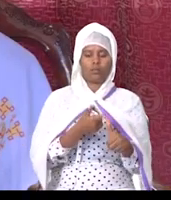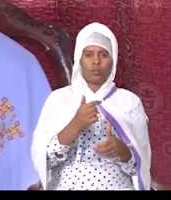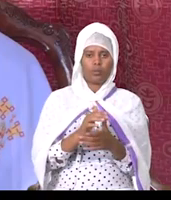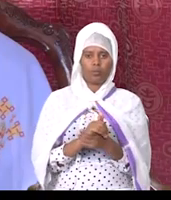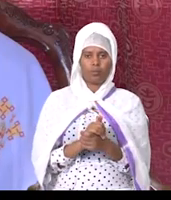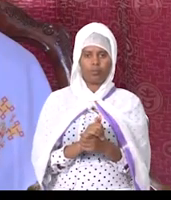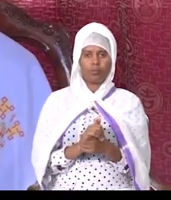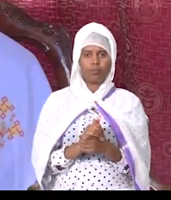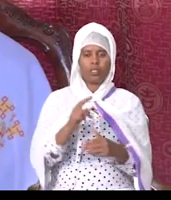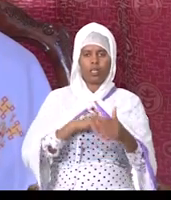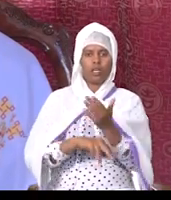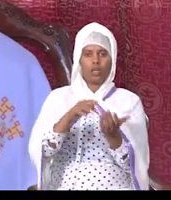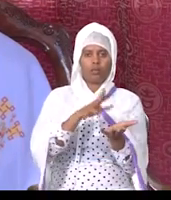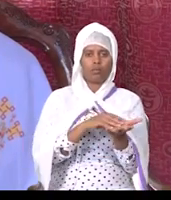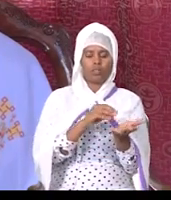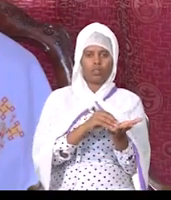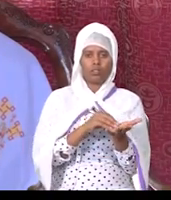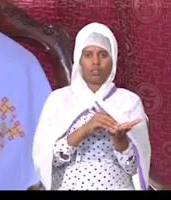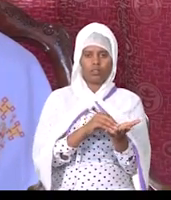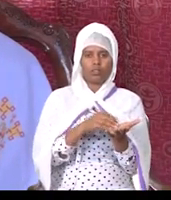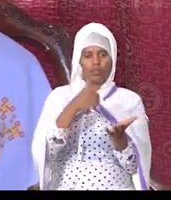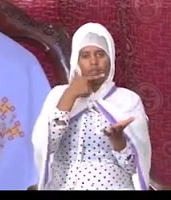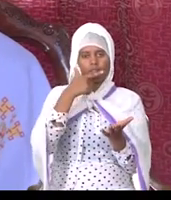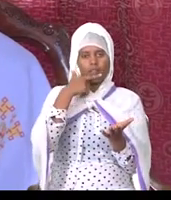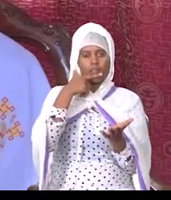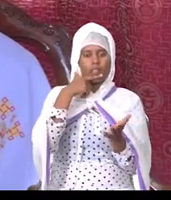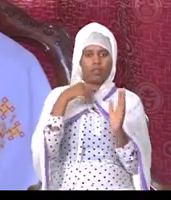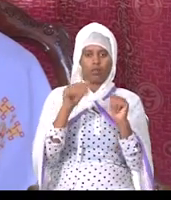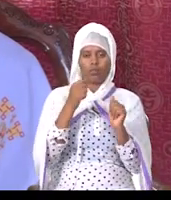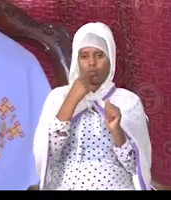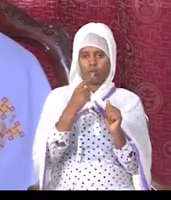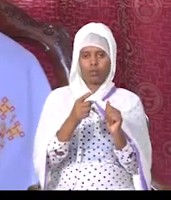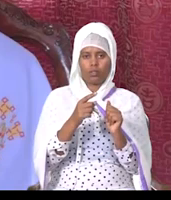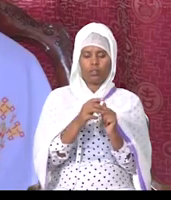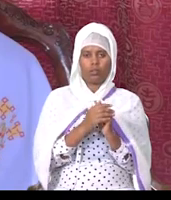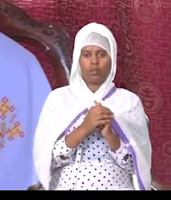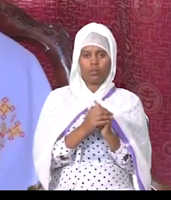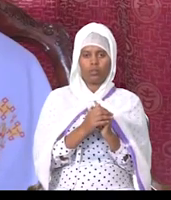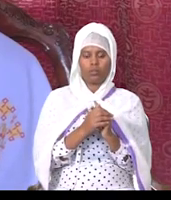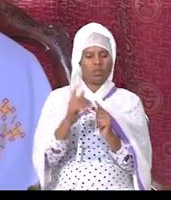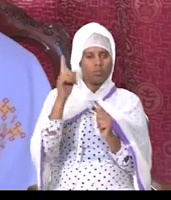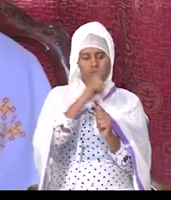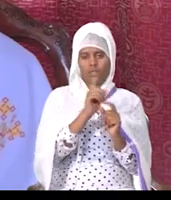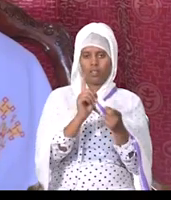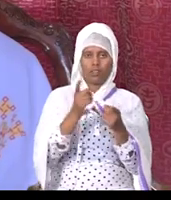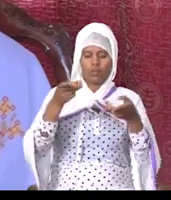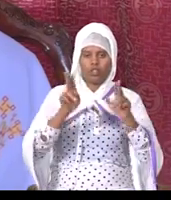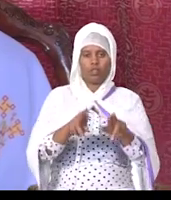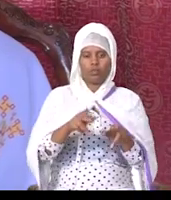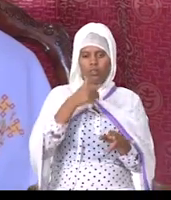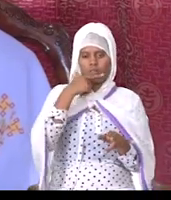جميرو أمدري كبح بحن فرحن كوني لو زابير كاب كم زيورنا كاب زغفي